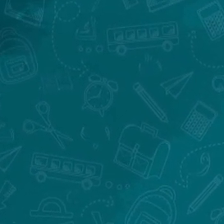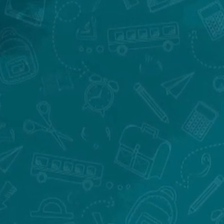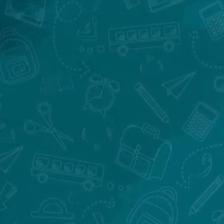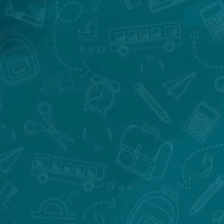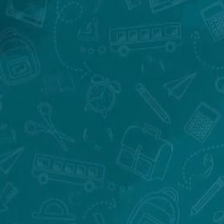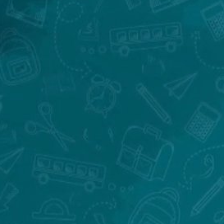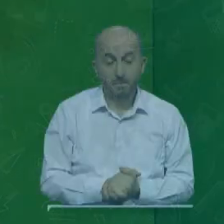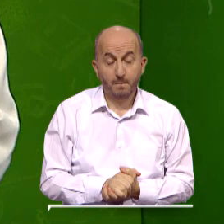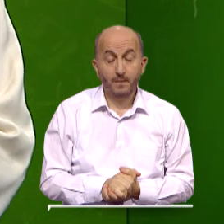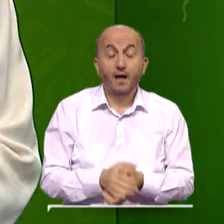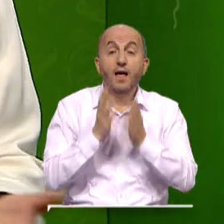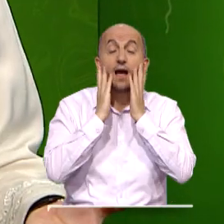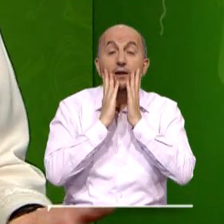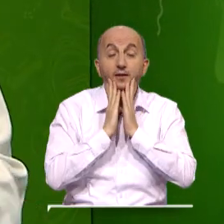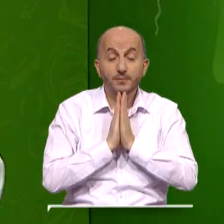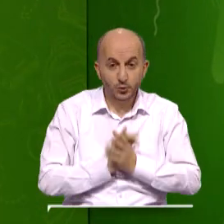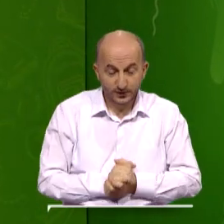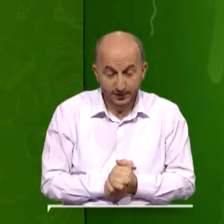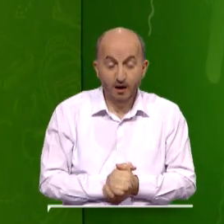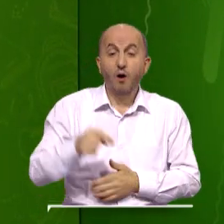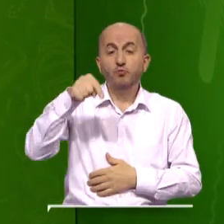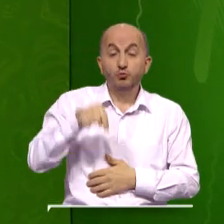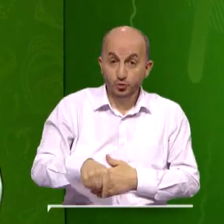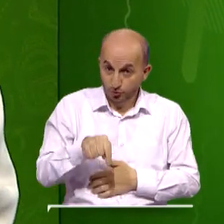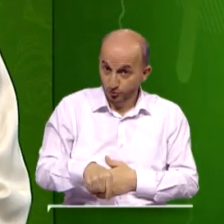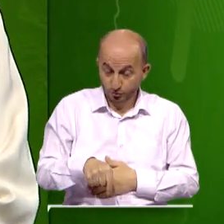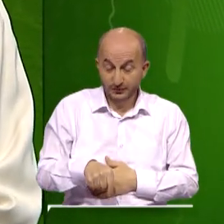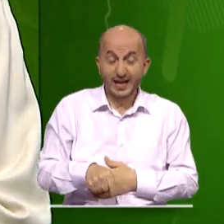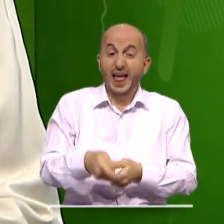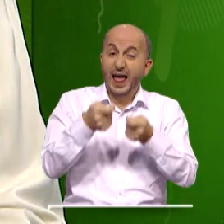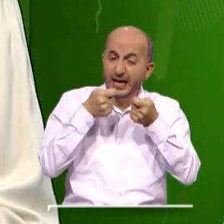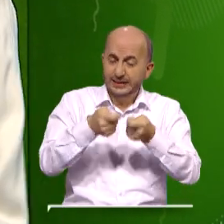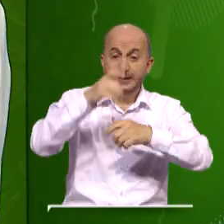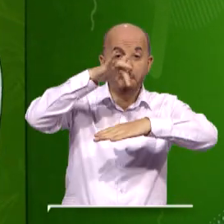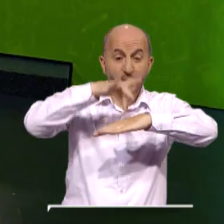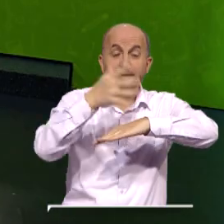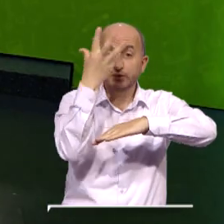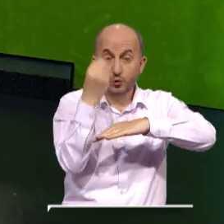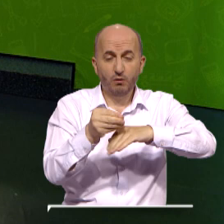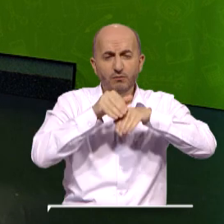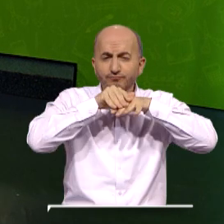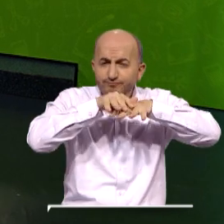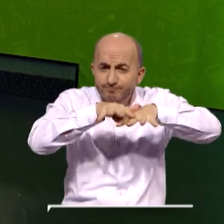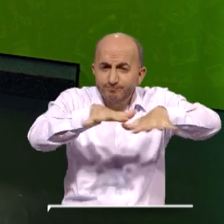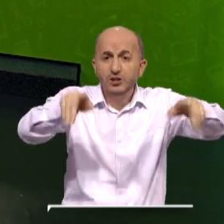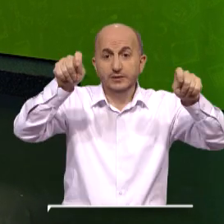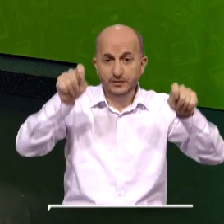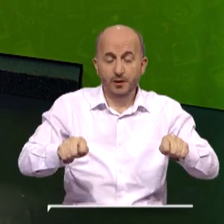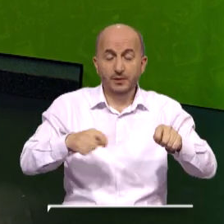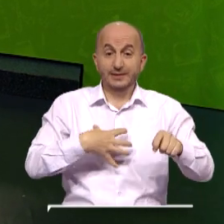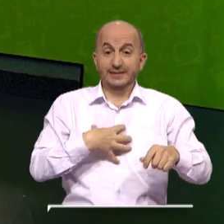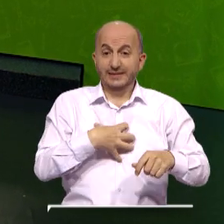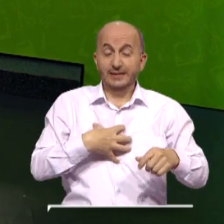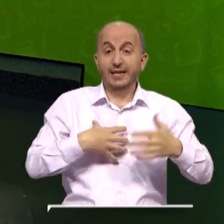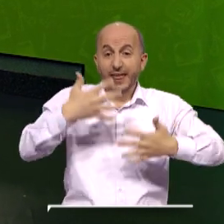ol bu Elhamdülillah Bugün adeta bir eğitim merkezi olarak yayın yapan